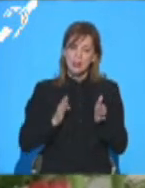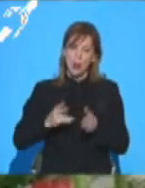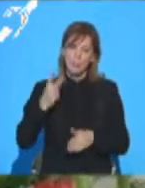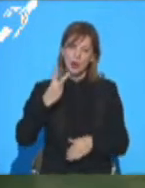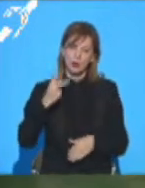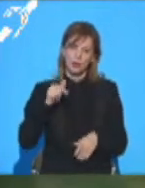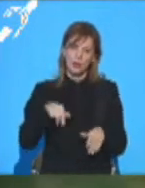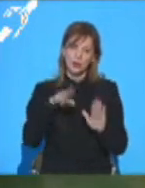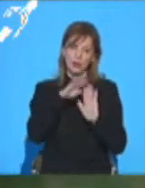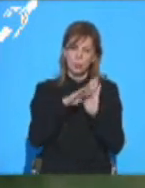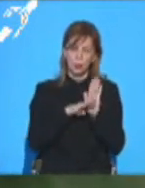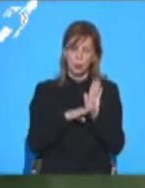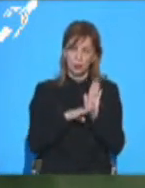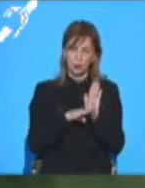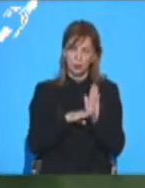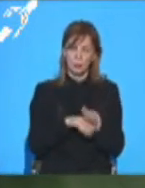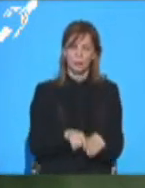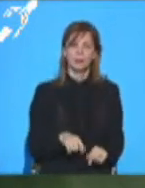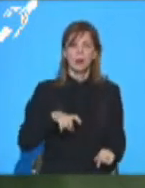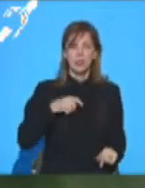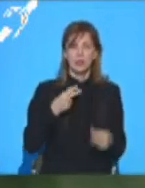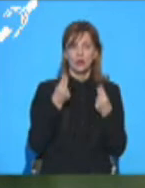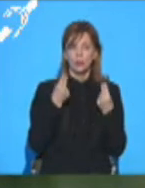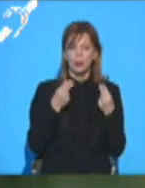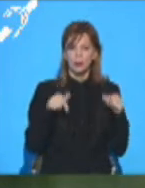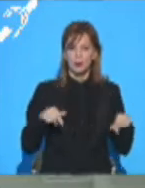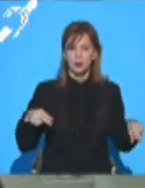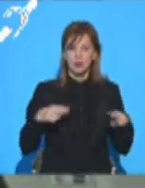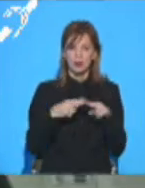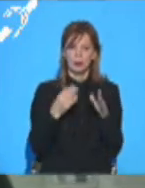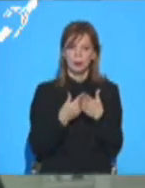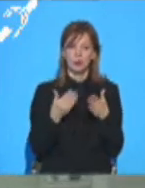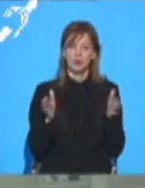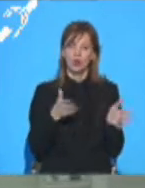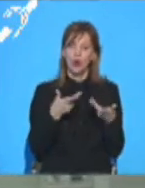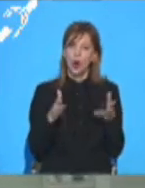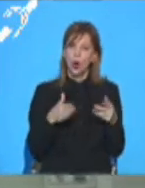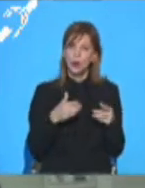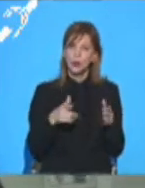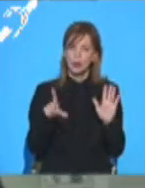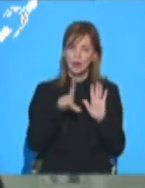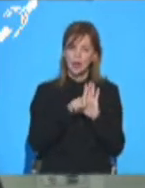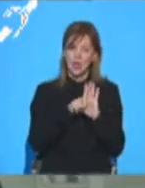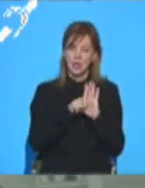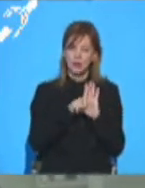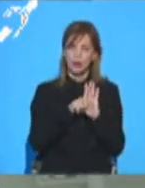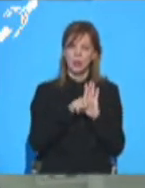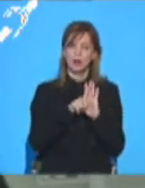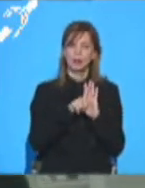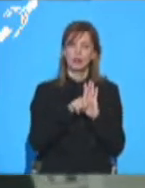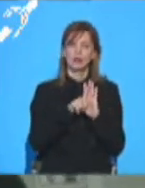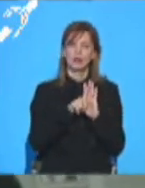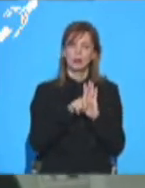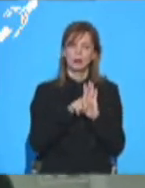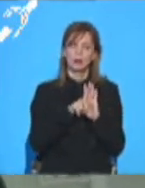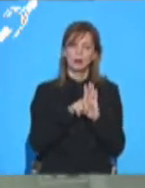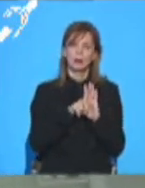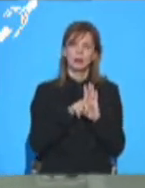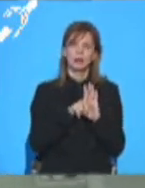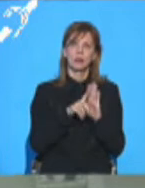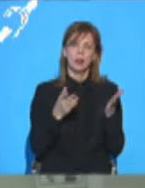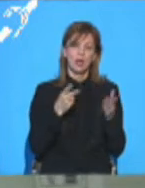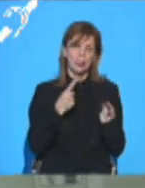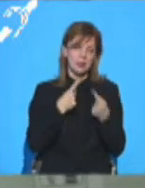acestui program. Este benefică această întâlnire pentru că orice legislație, orice lege lăsată în